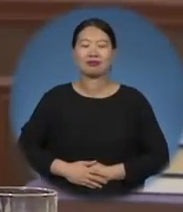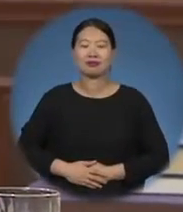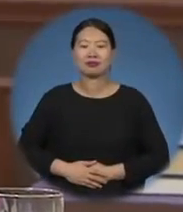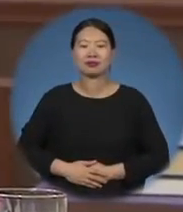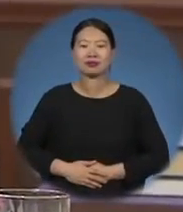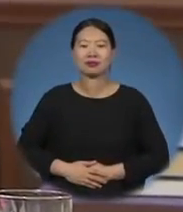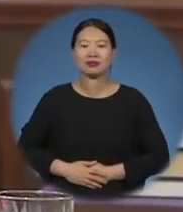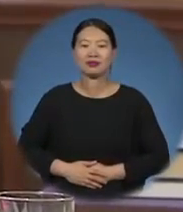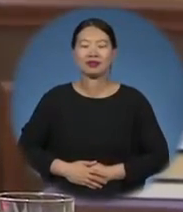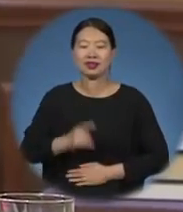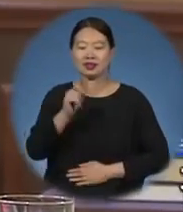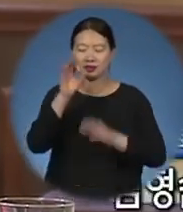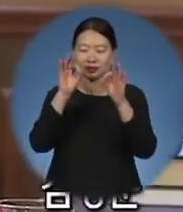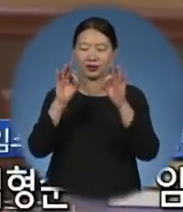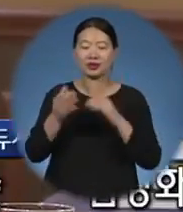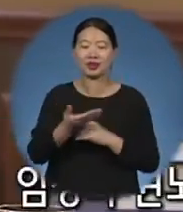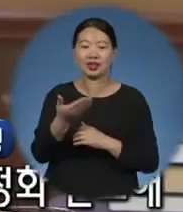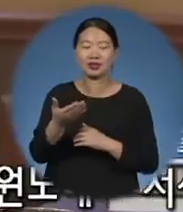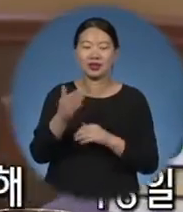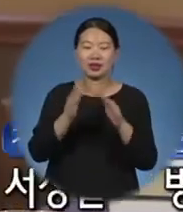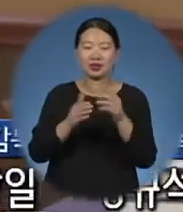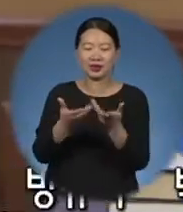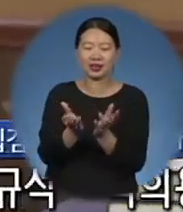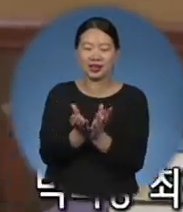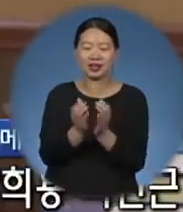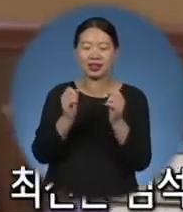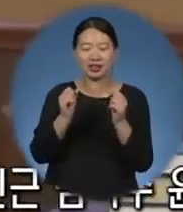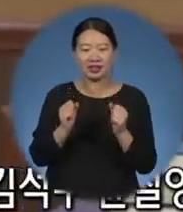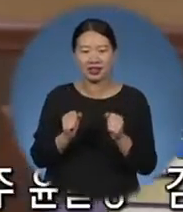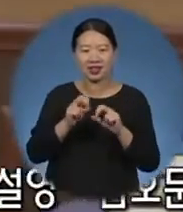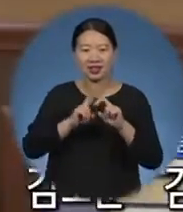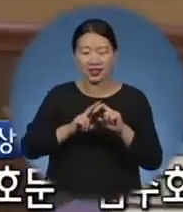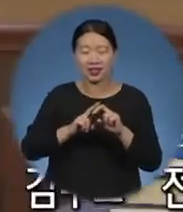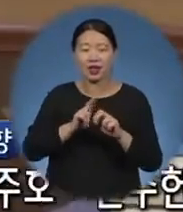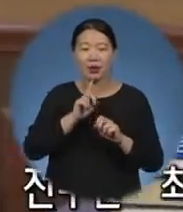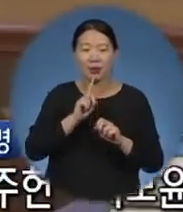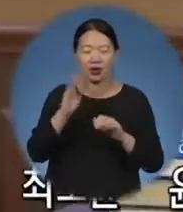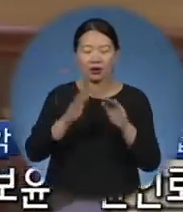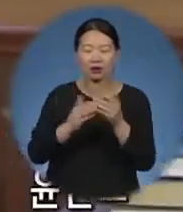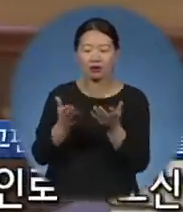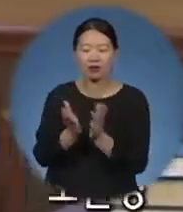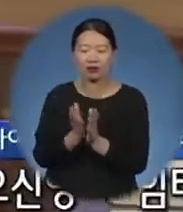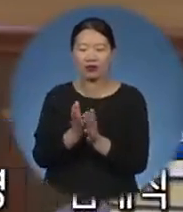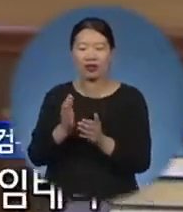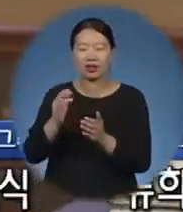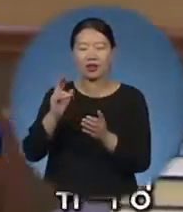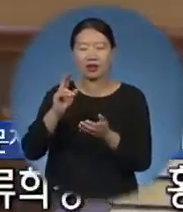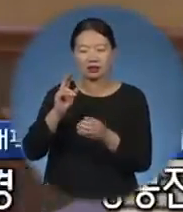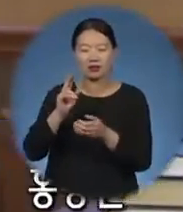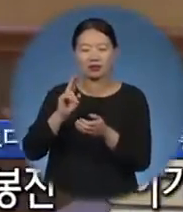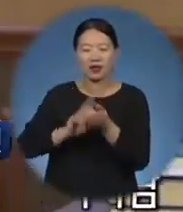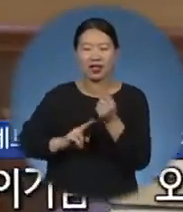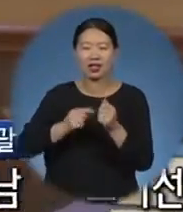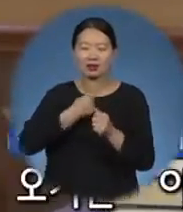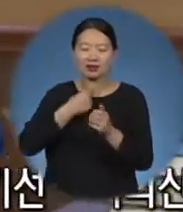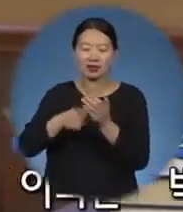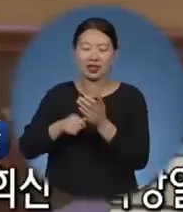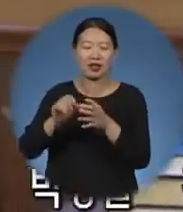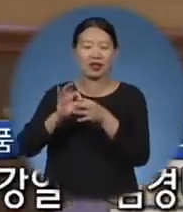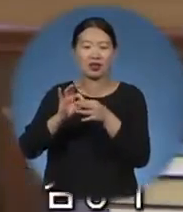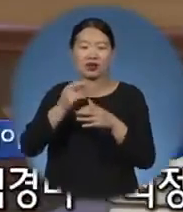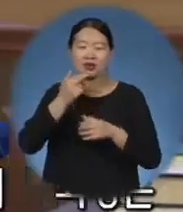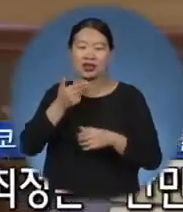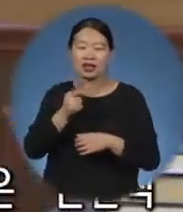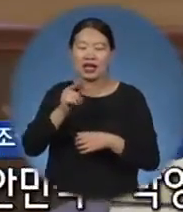고맙습니다. 네, 우리 시청자 여러분께서도요. 공공기관에 계시다, 뭐 이런 공공기관에 뭐 납품해야 되겠다, 이거 전혀 관계 없어도요. 나라 장터